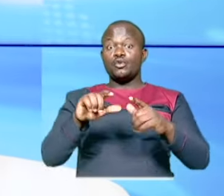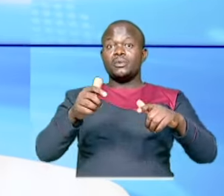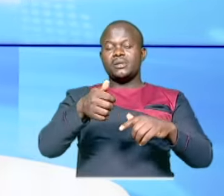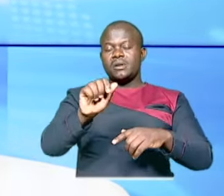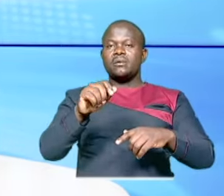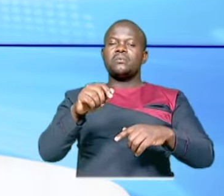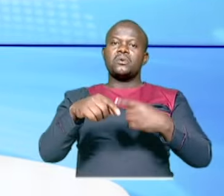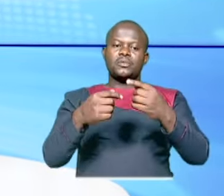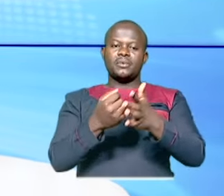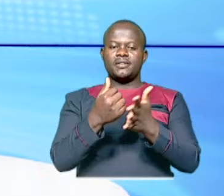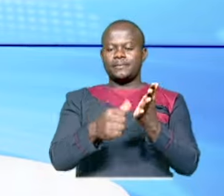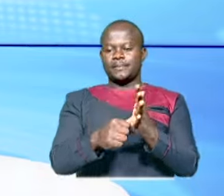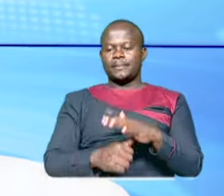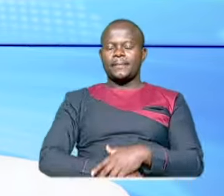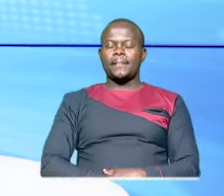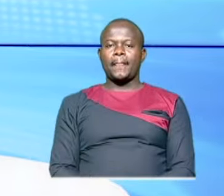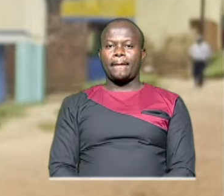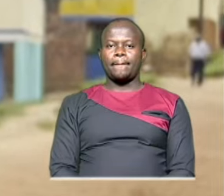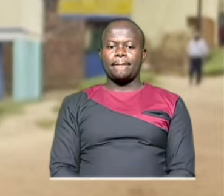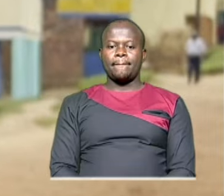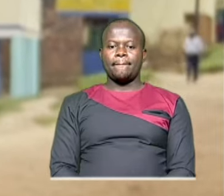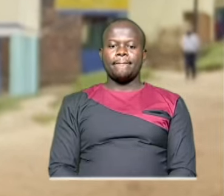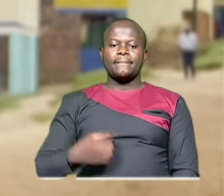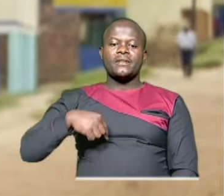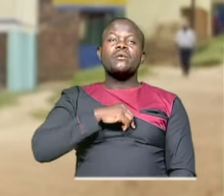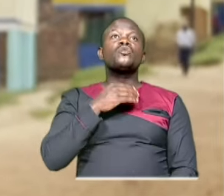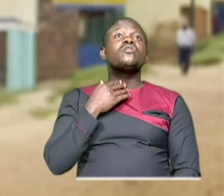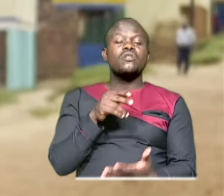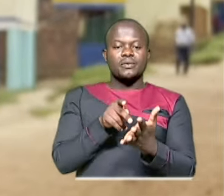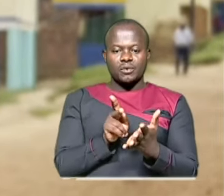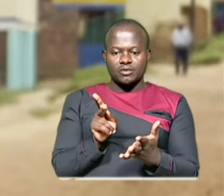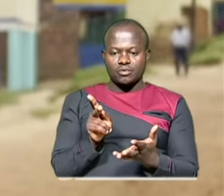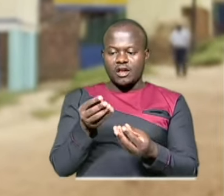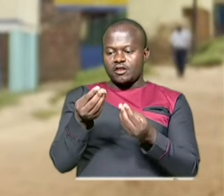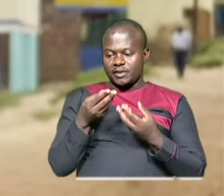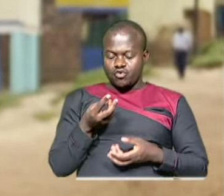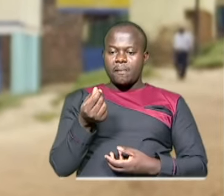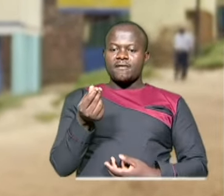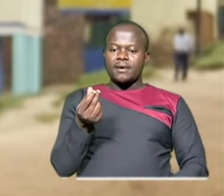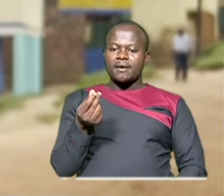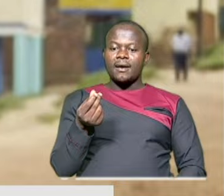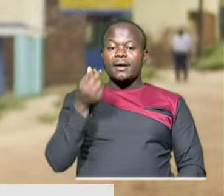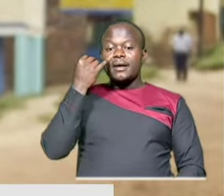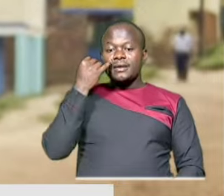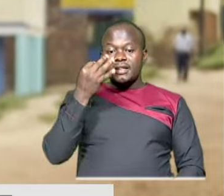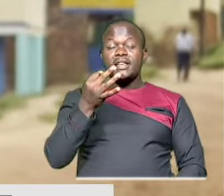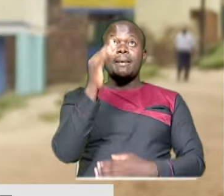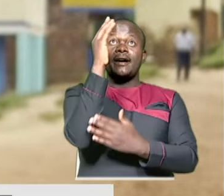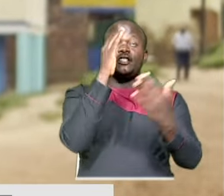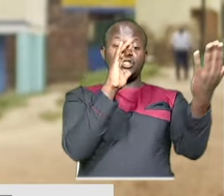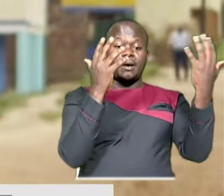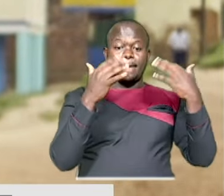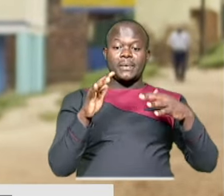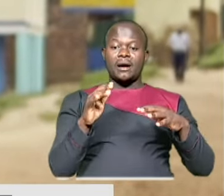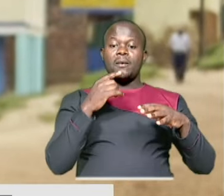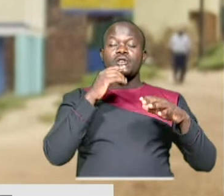mu mibereho yawe ya buri munsi. Turifuza ingurane. Nibaduhe ingurane. Nibishamba barari gubinje ngo